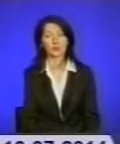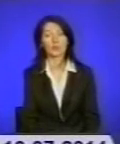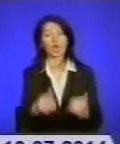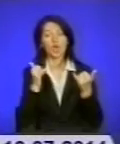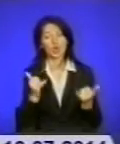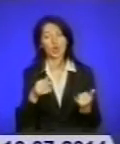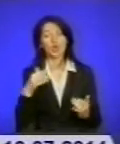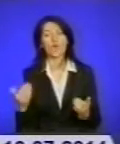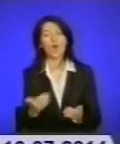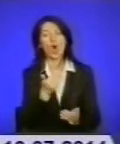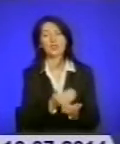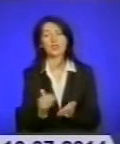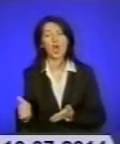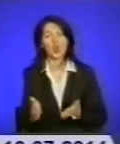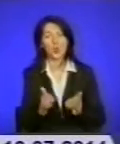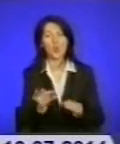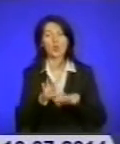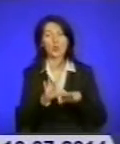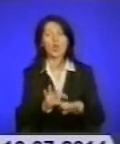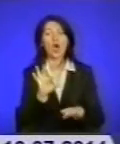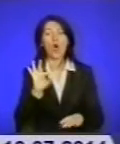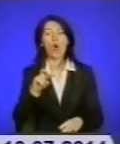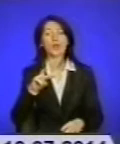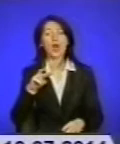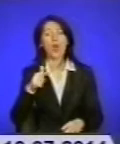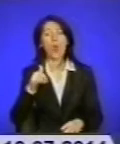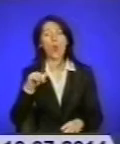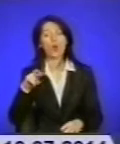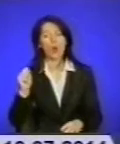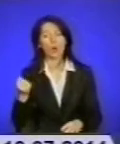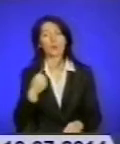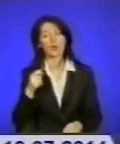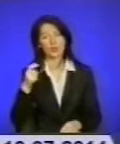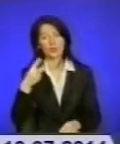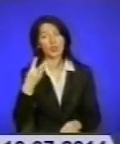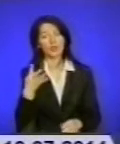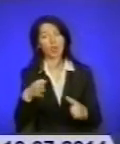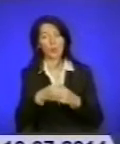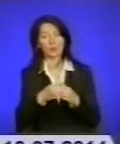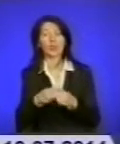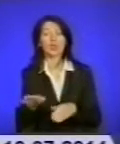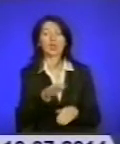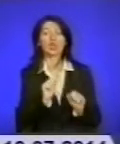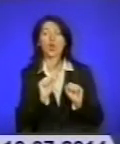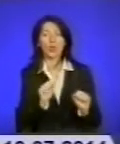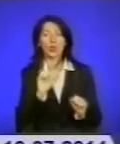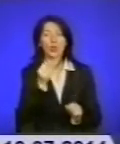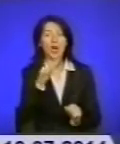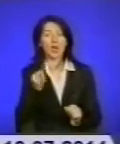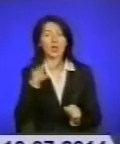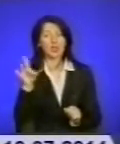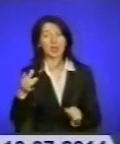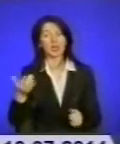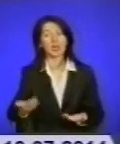Сьогодні в останню путь провели Олега Гулька, бійця 24-го батальйону територіальної оборони «Айдар», жителя Заліщиків, який загинув